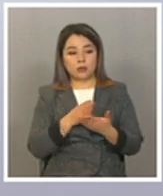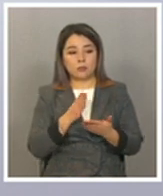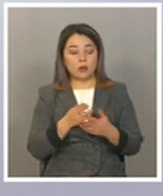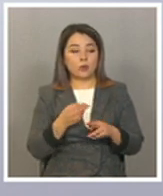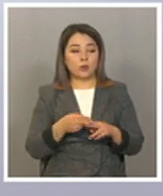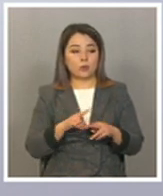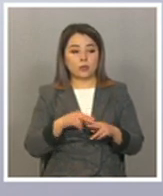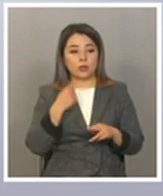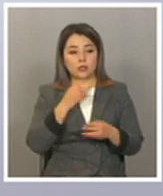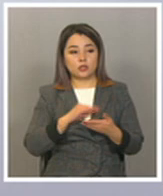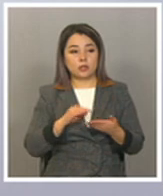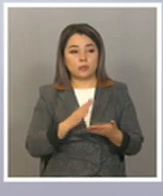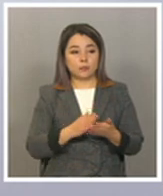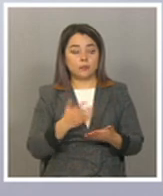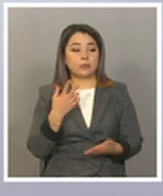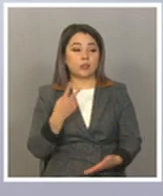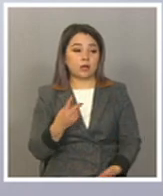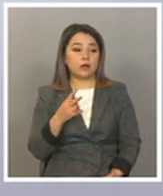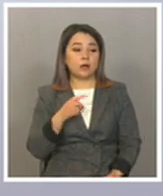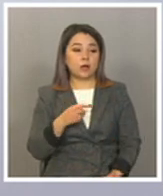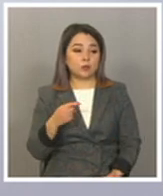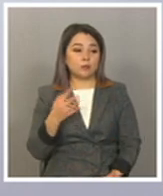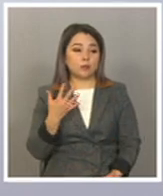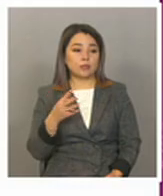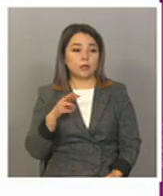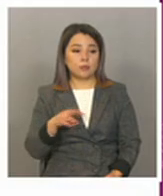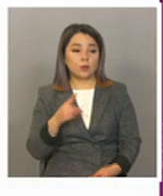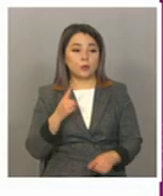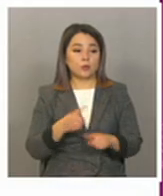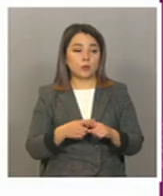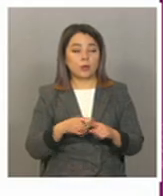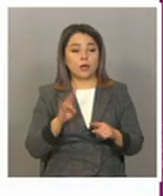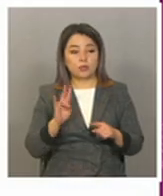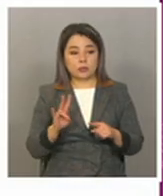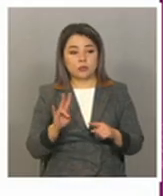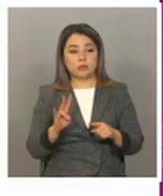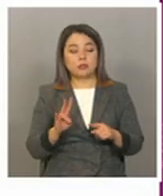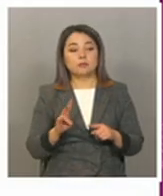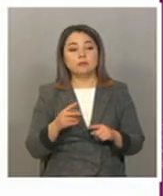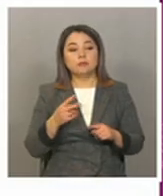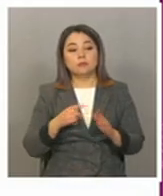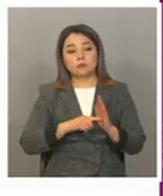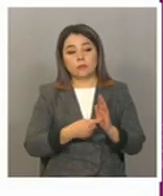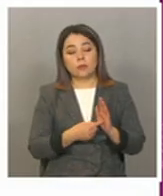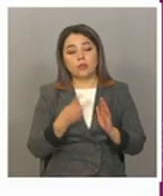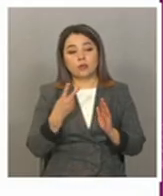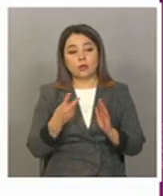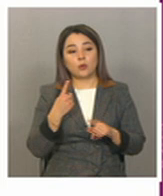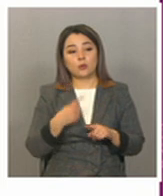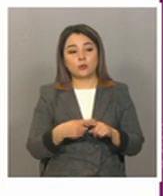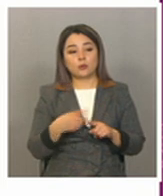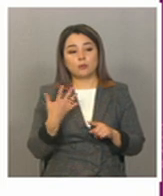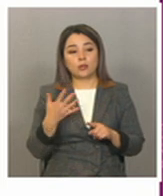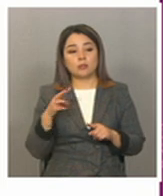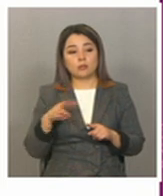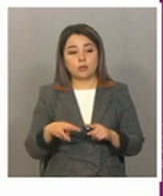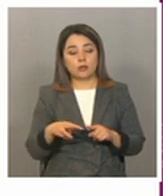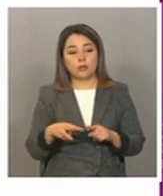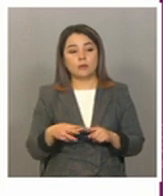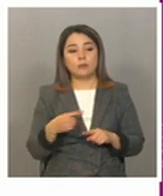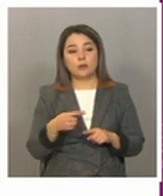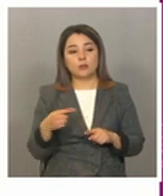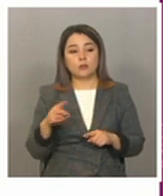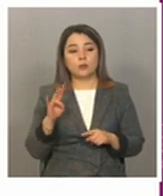түрде жазамыз. 2 азайтылған 5m қосылған n көбейту 2 қосылған